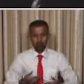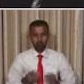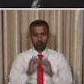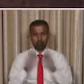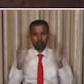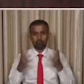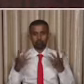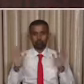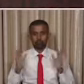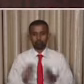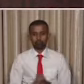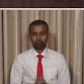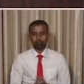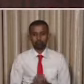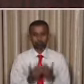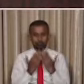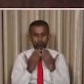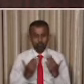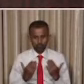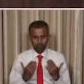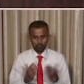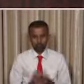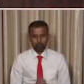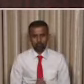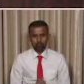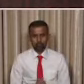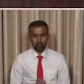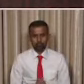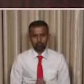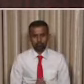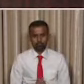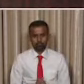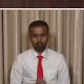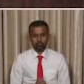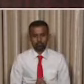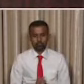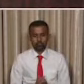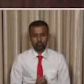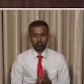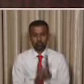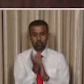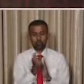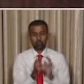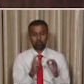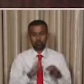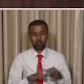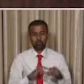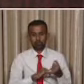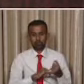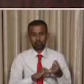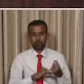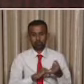ප්‍රකාශය අවසන්. බොහොම ස්තුතියි කරමුතුමා. වරප්‍රසාද පිළිබඳ ප්‍රශ්න ගරු සයන්සේ මහත්මයා. ගරු